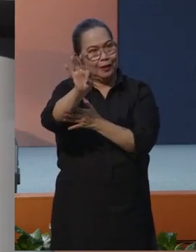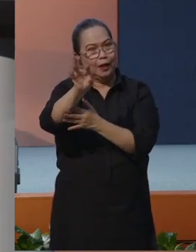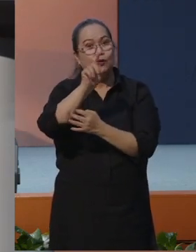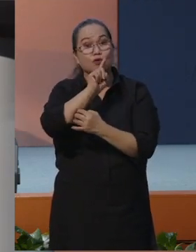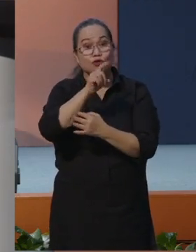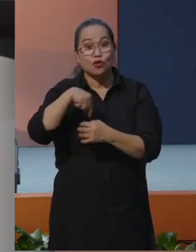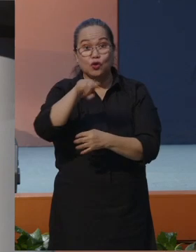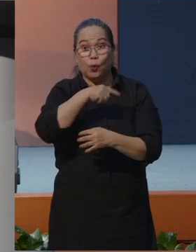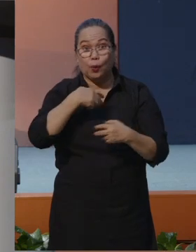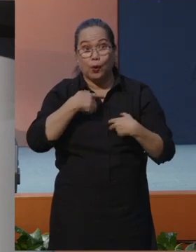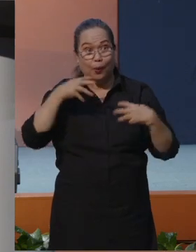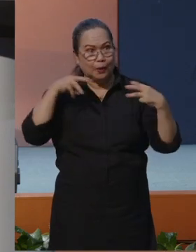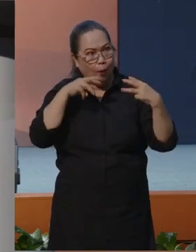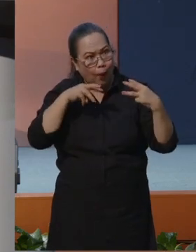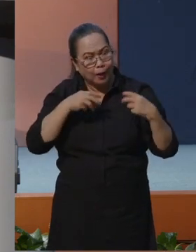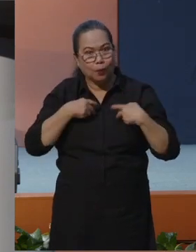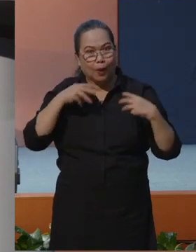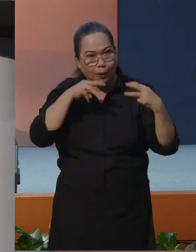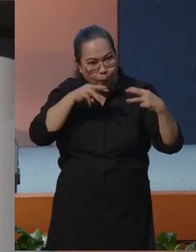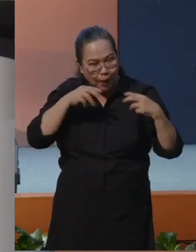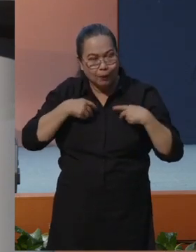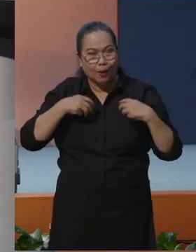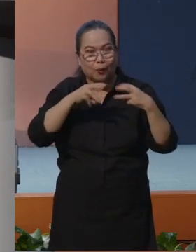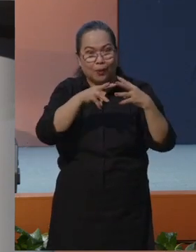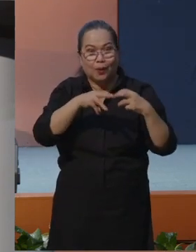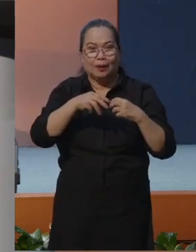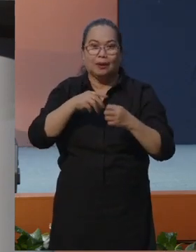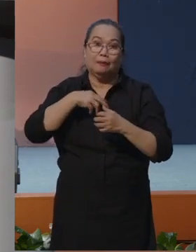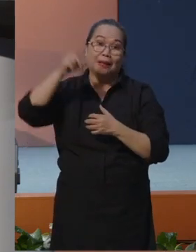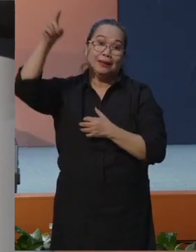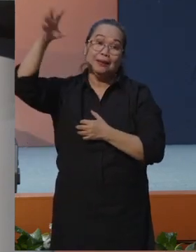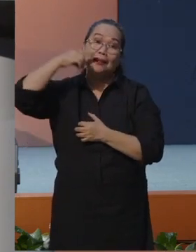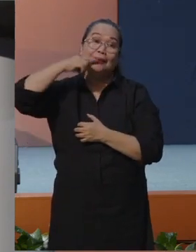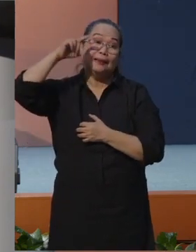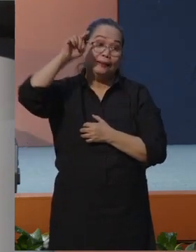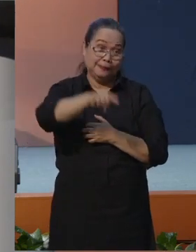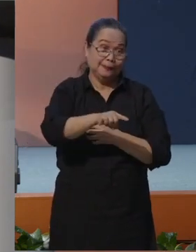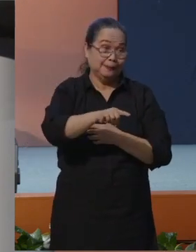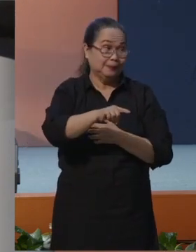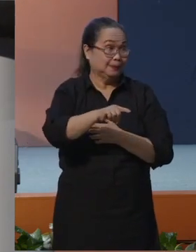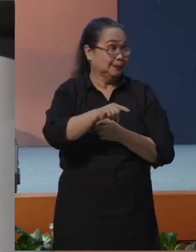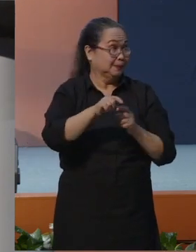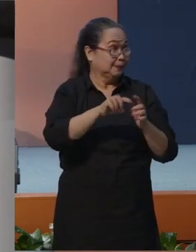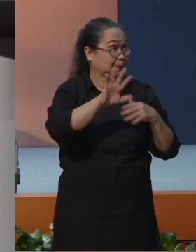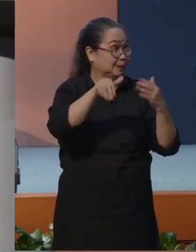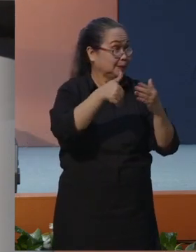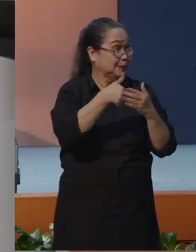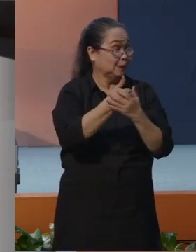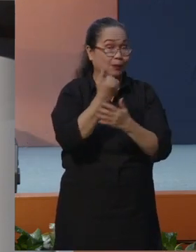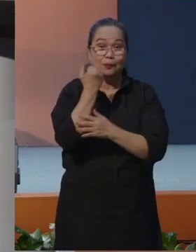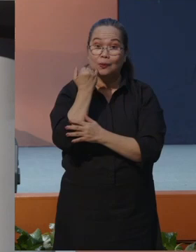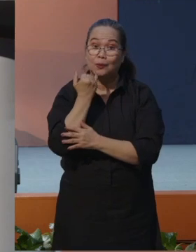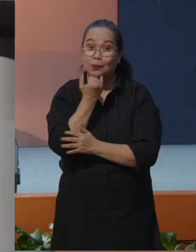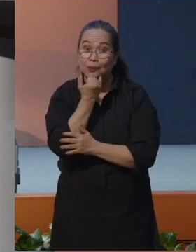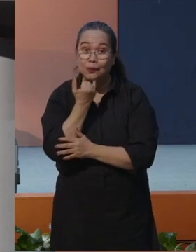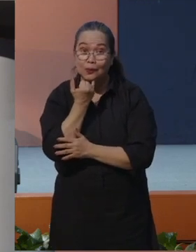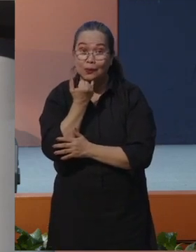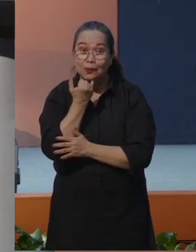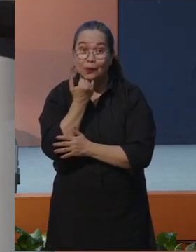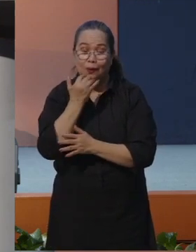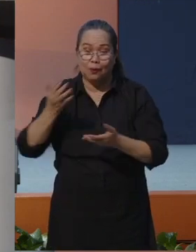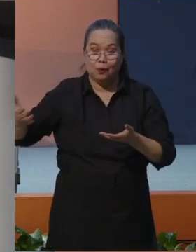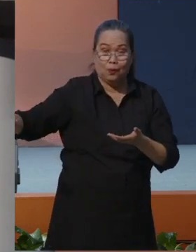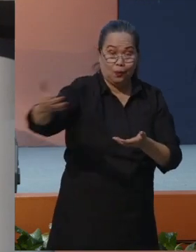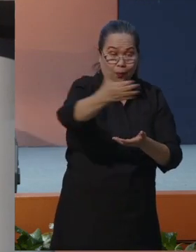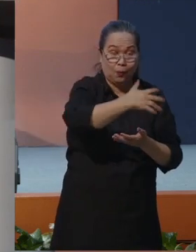43. Hindi ko po babasahin lahat. Highlights lang po. No? Nilipol ng Israel ang lahat ng dapat nilang talunin